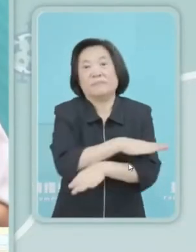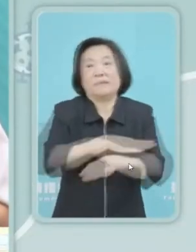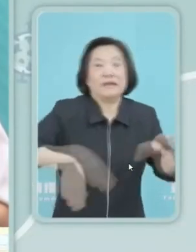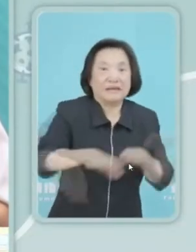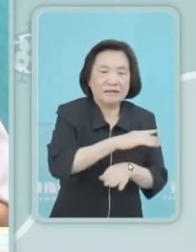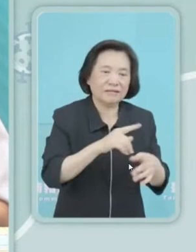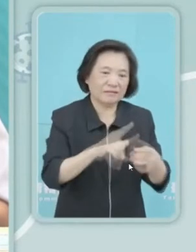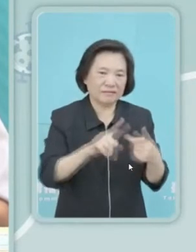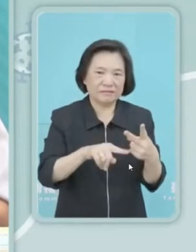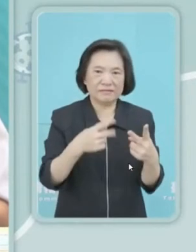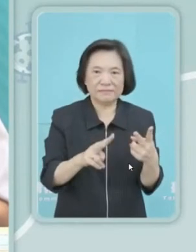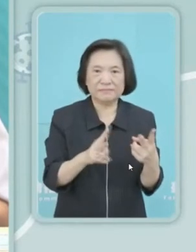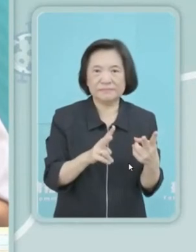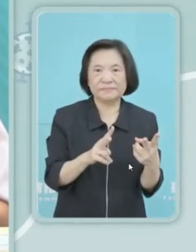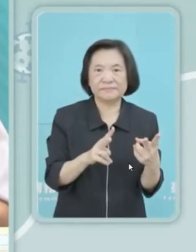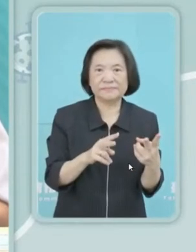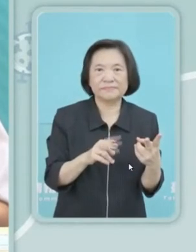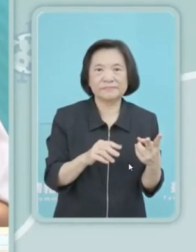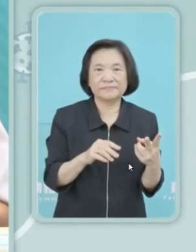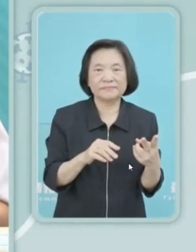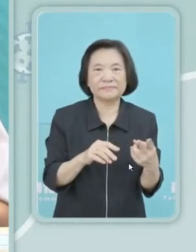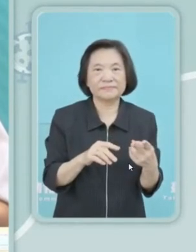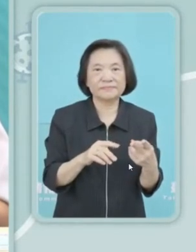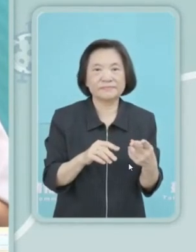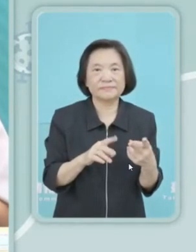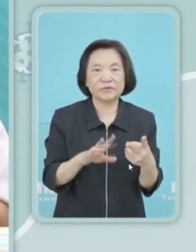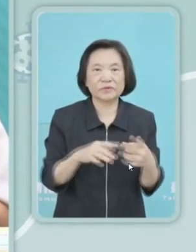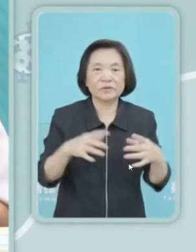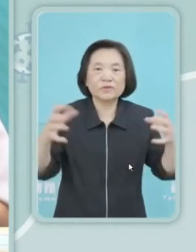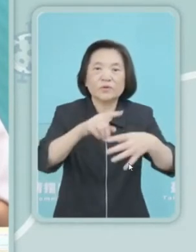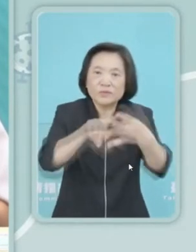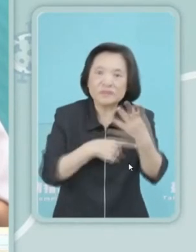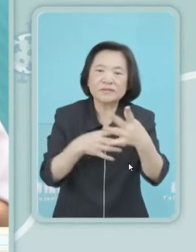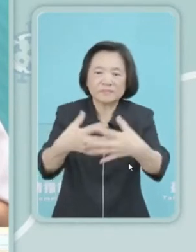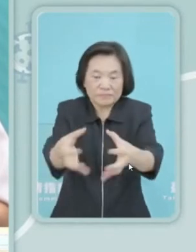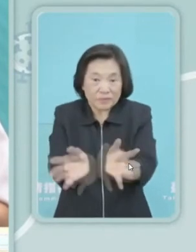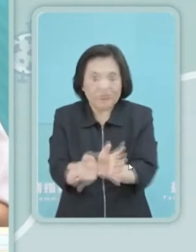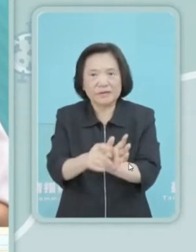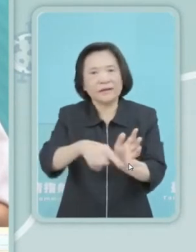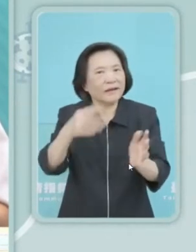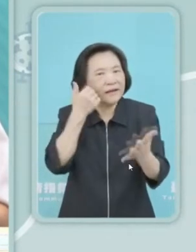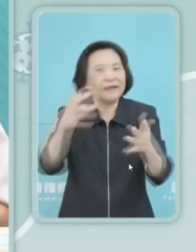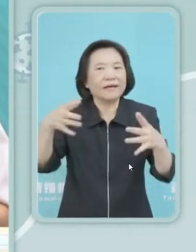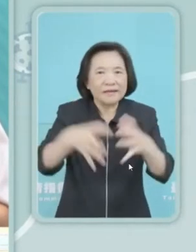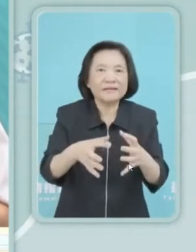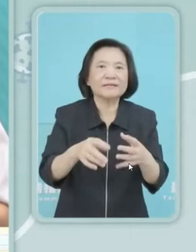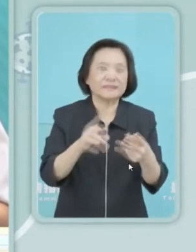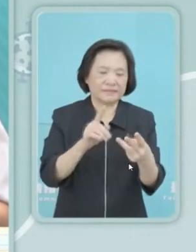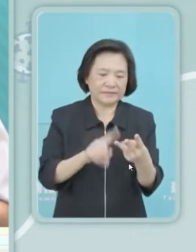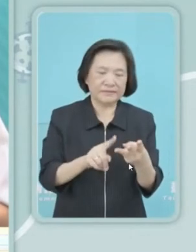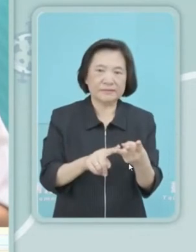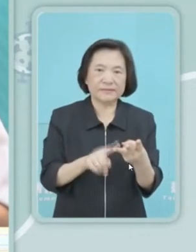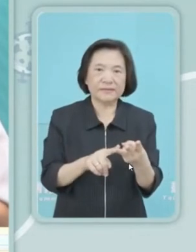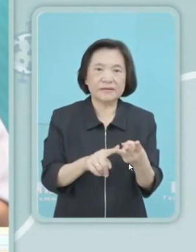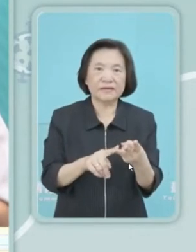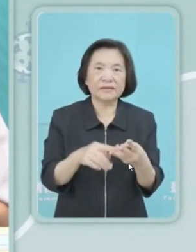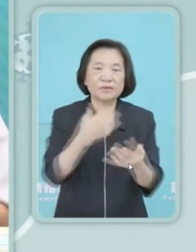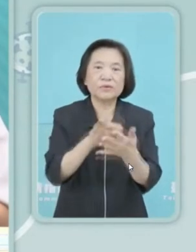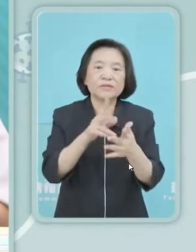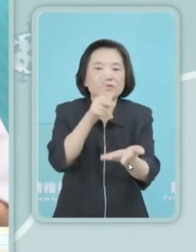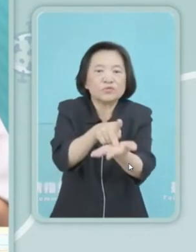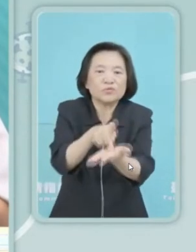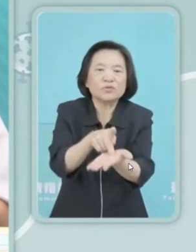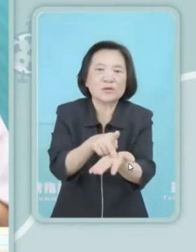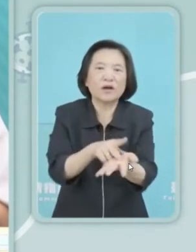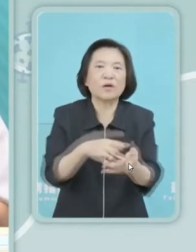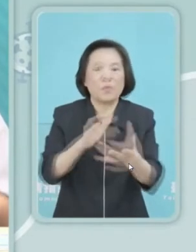者是这种同志团体也是一个问题，或者是大家合租一个